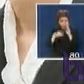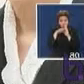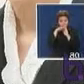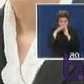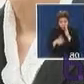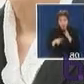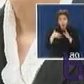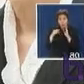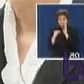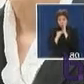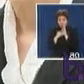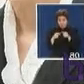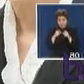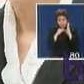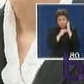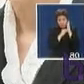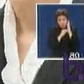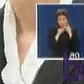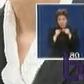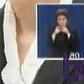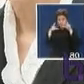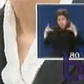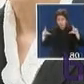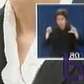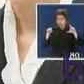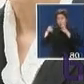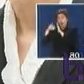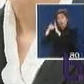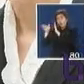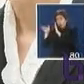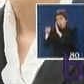กและฝั่งตะวันออกของกรุงเทพมหานครนั้น